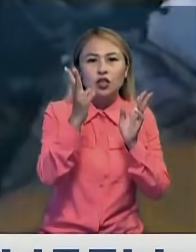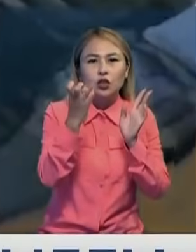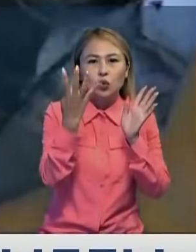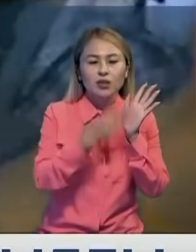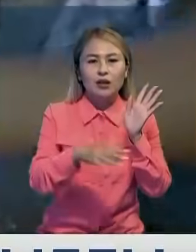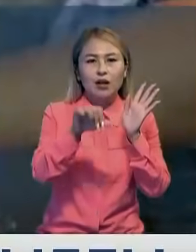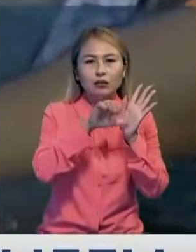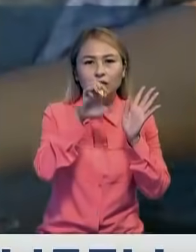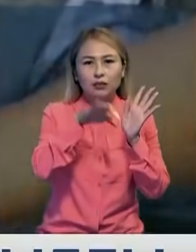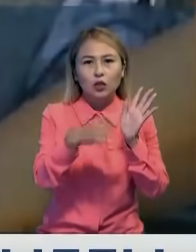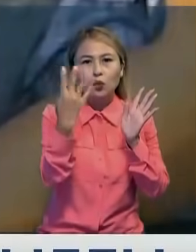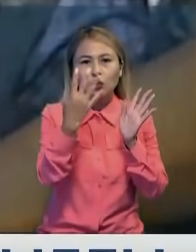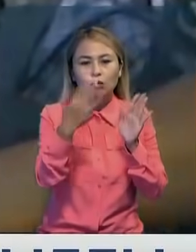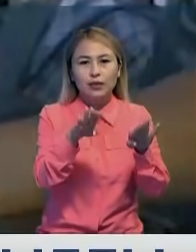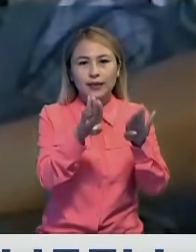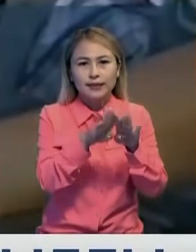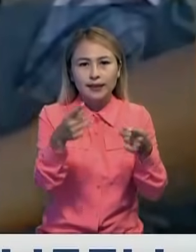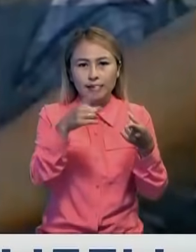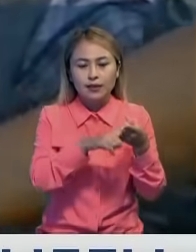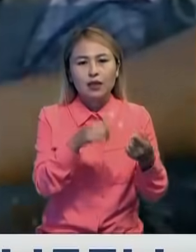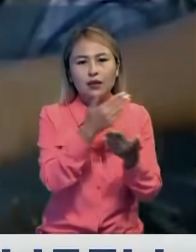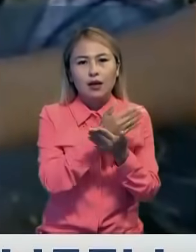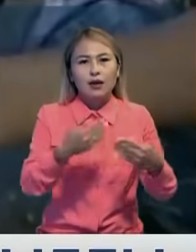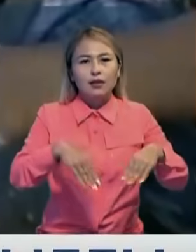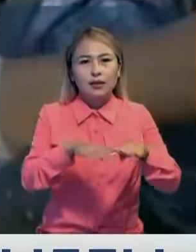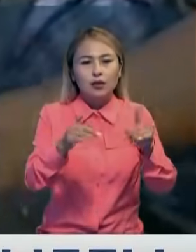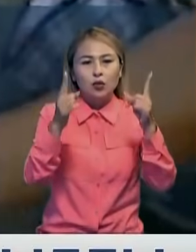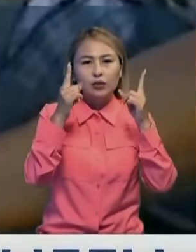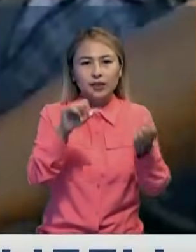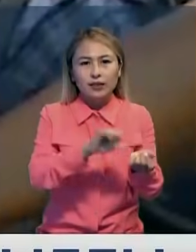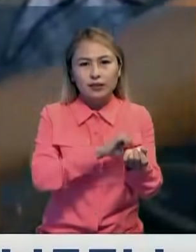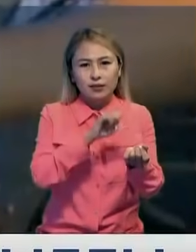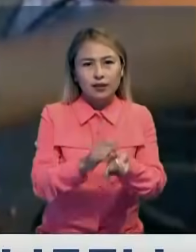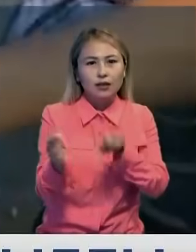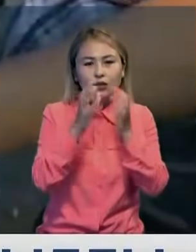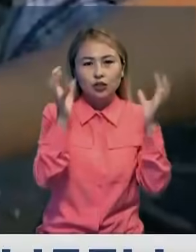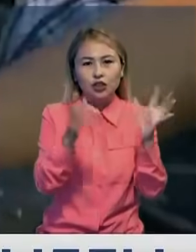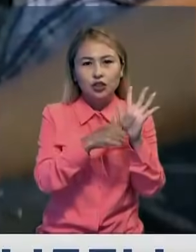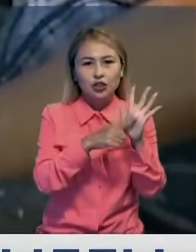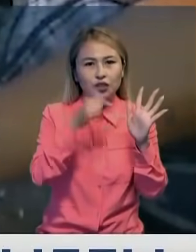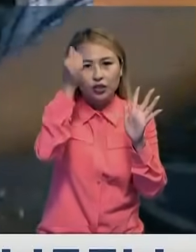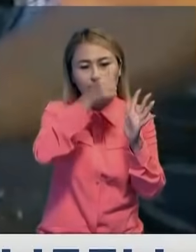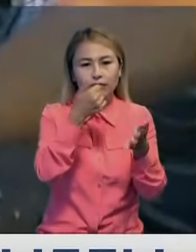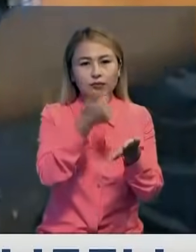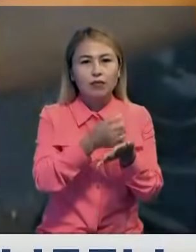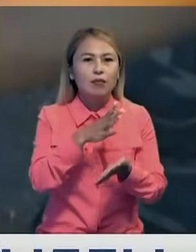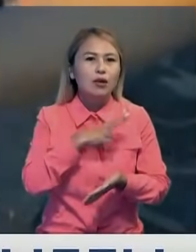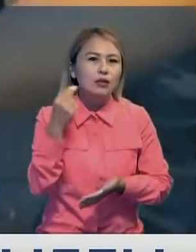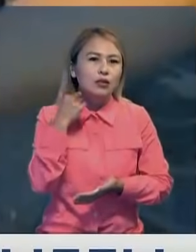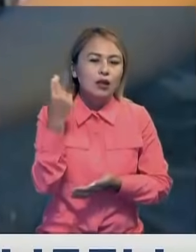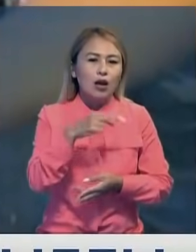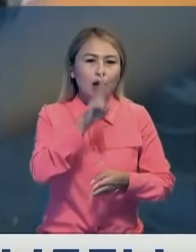кодексің 296 бабы 4 бөлігіне сәйкес, яғни аса ірі көлемде есірткі сақтағаны үшін 7 жылға дейін